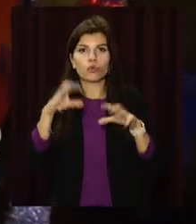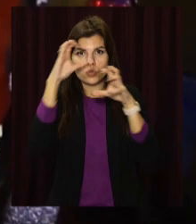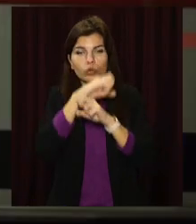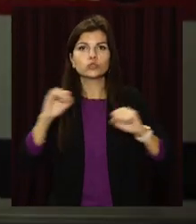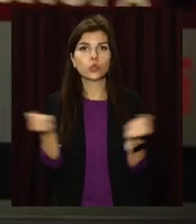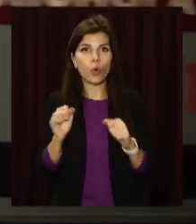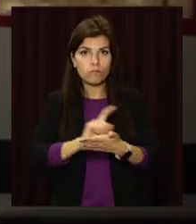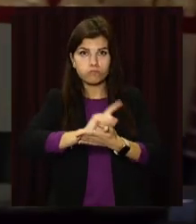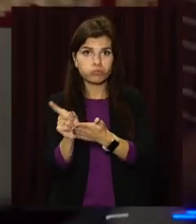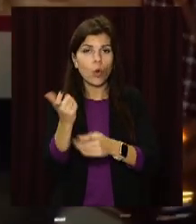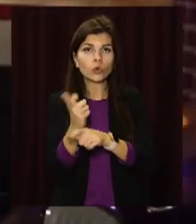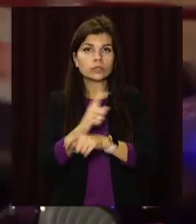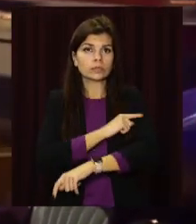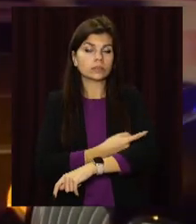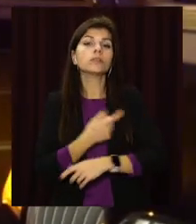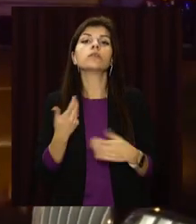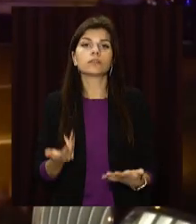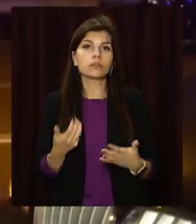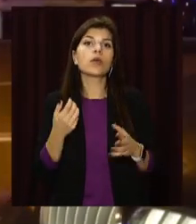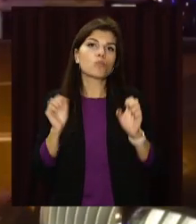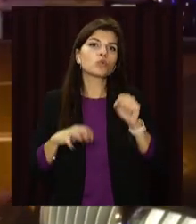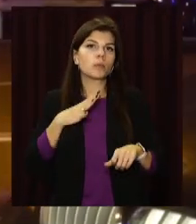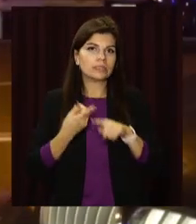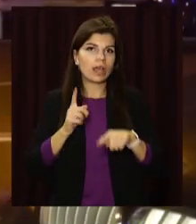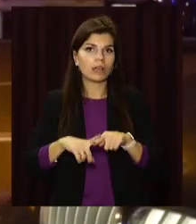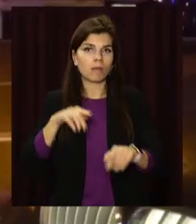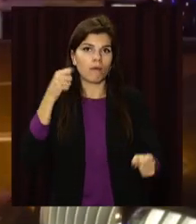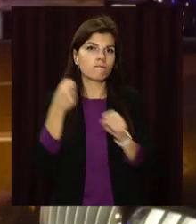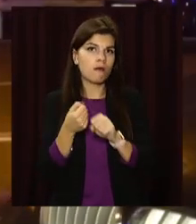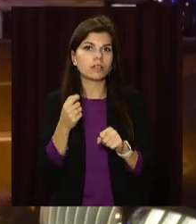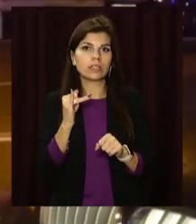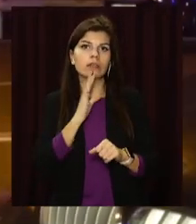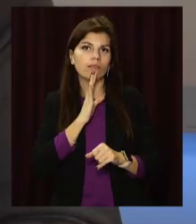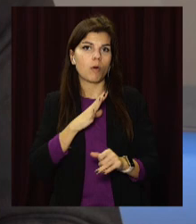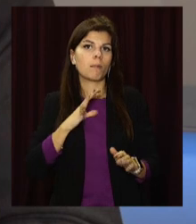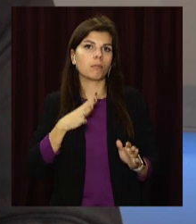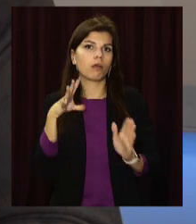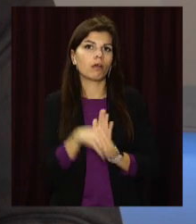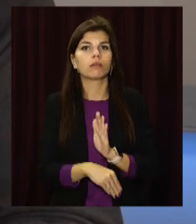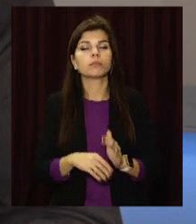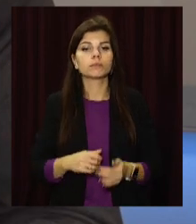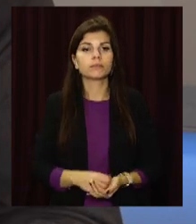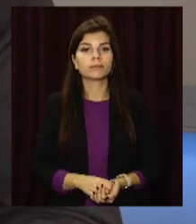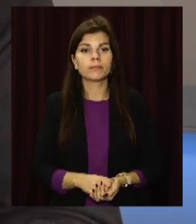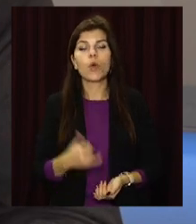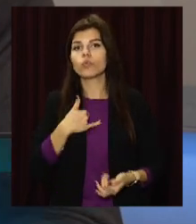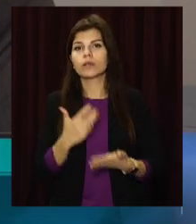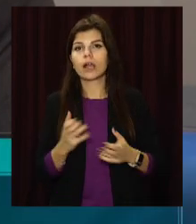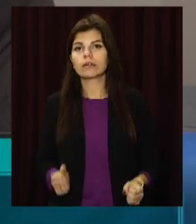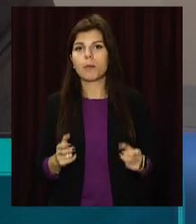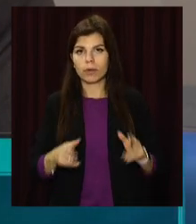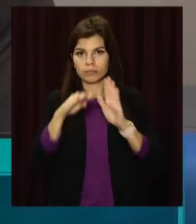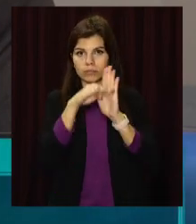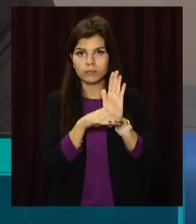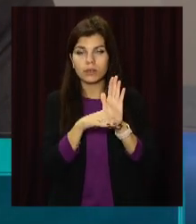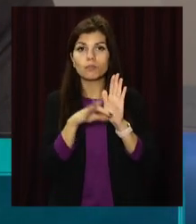перевищив швидкість на дорозі, що, можливо, і спричинило смертельну автотрощу. У нас є кримінальний кодекс, і